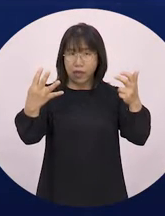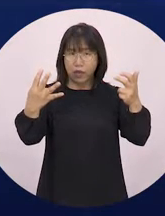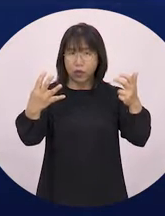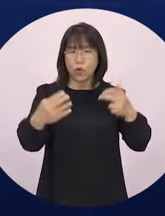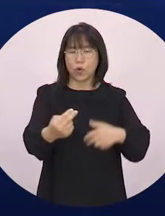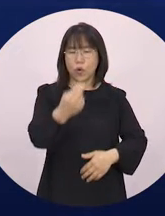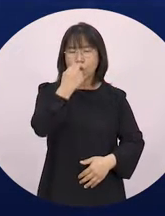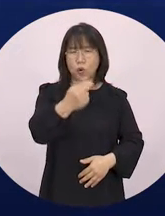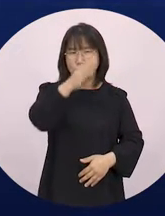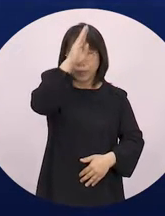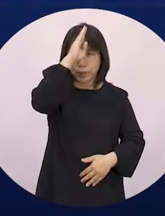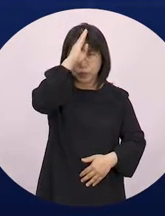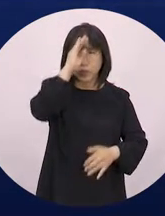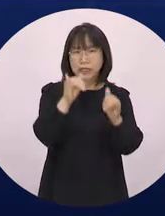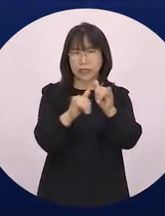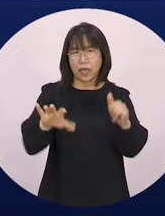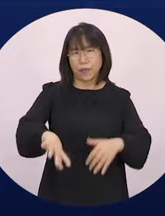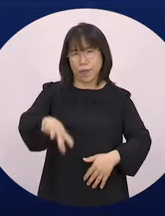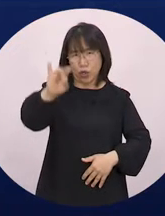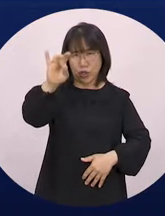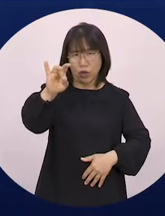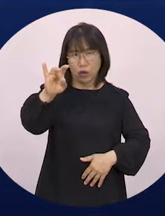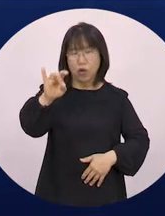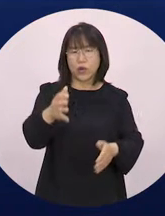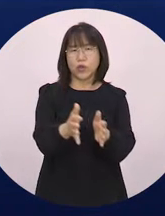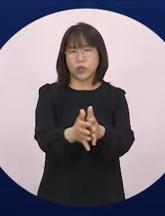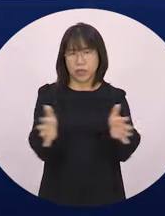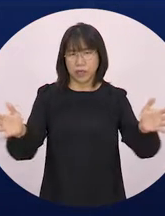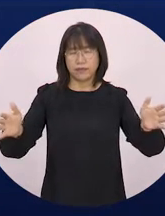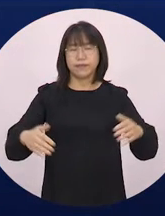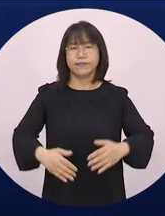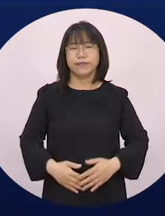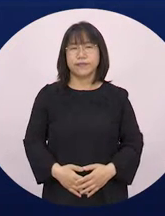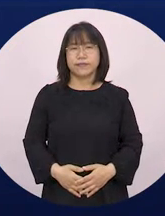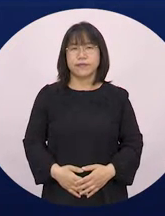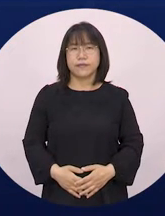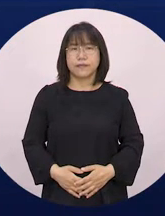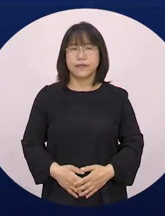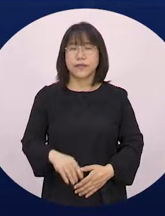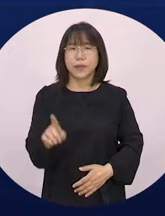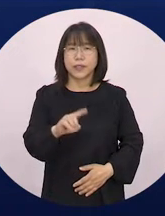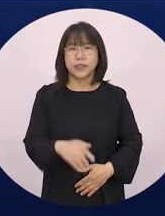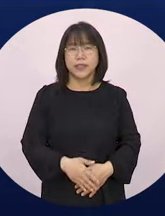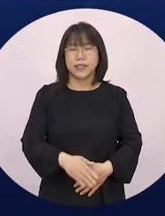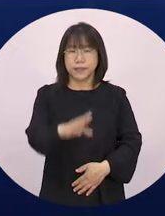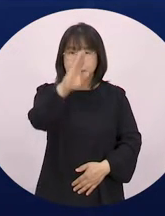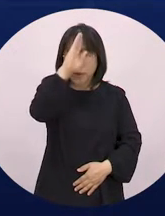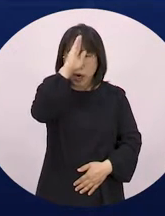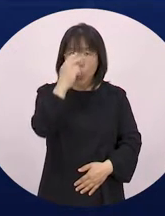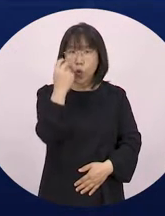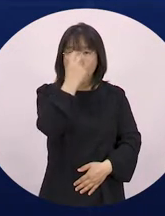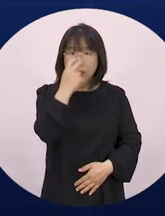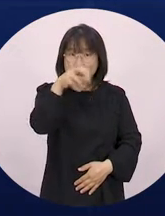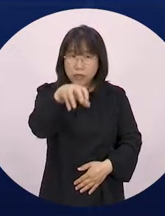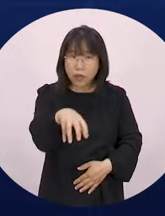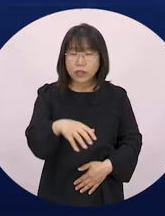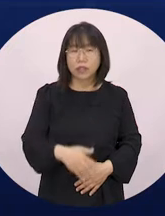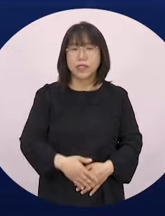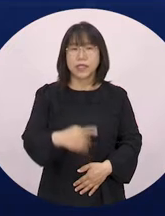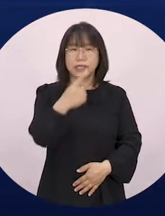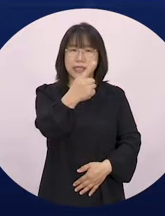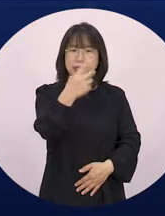대상자와 만성중증호흡기 질환자를 시작으로 본격적으로 진행되고 있는데요. 다만